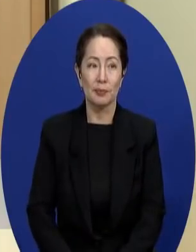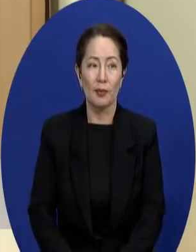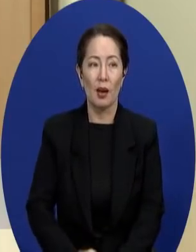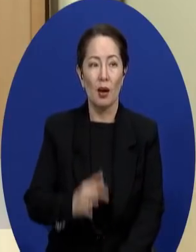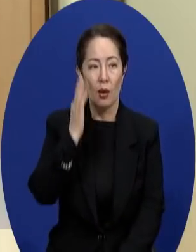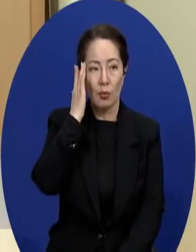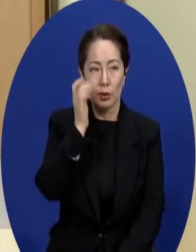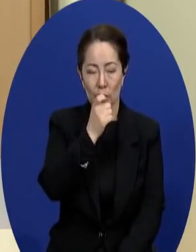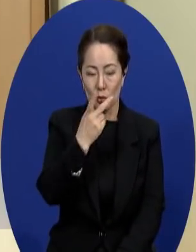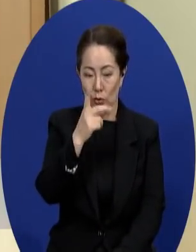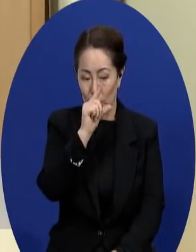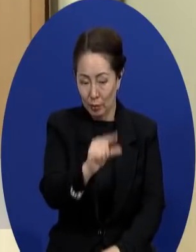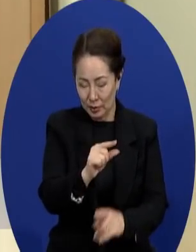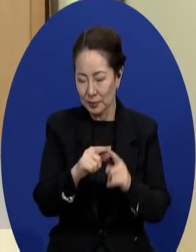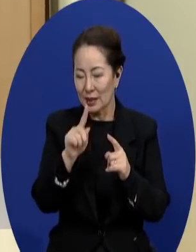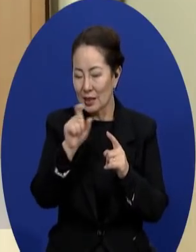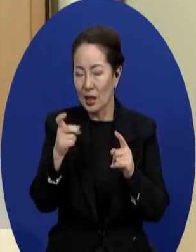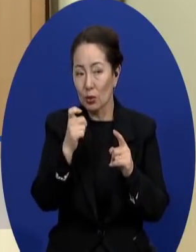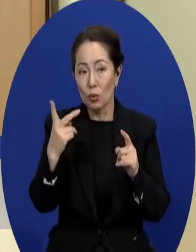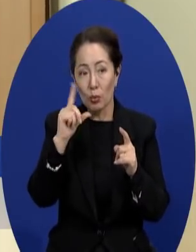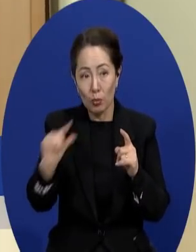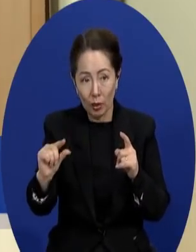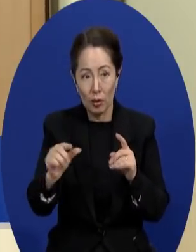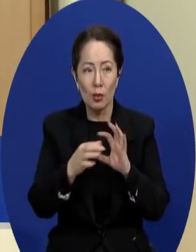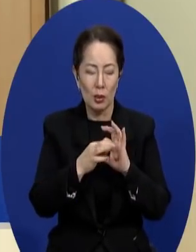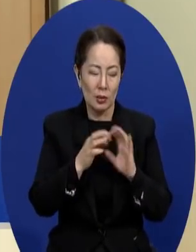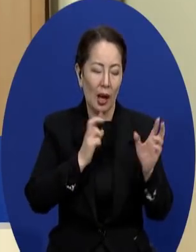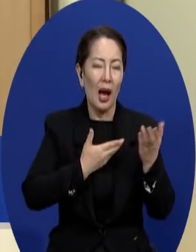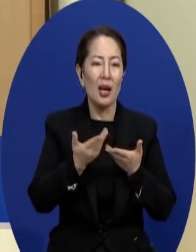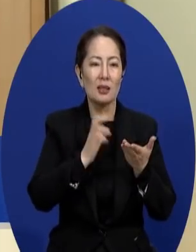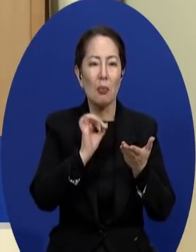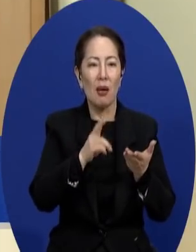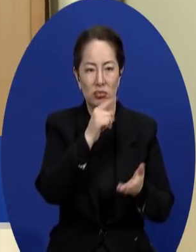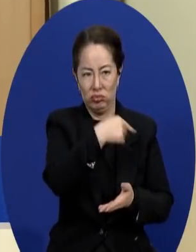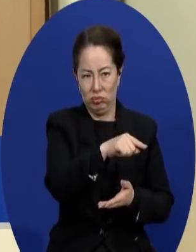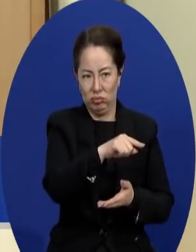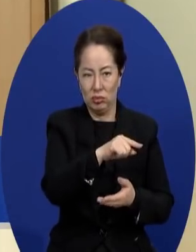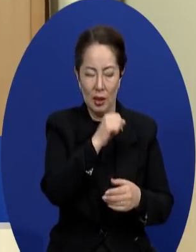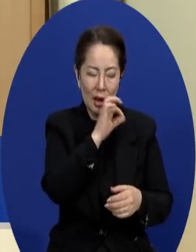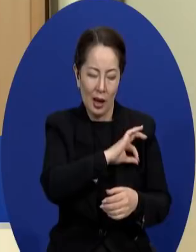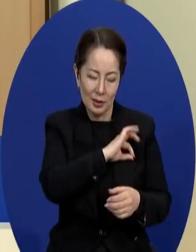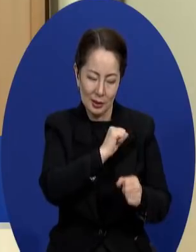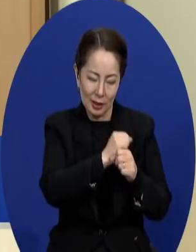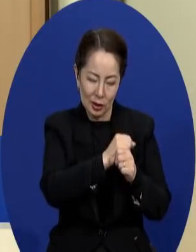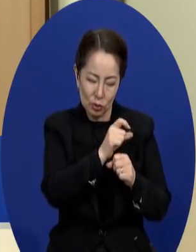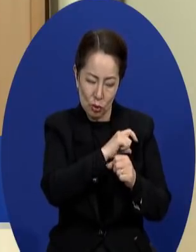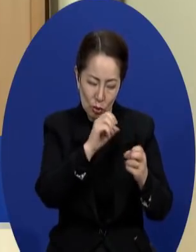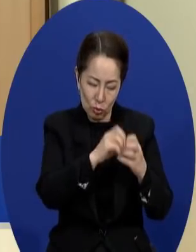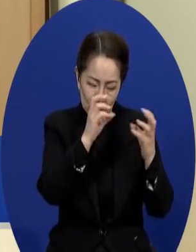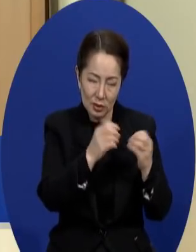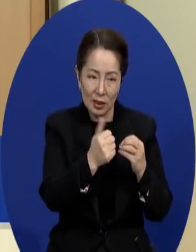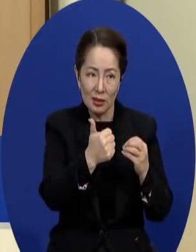хүү буураа зээлийн хүү буурж байгаа боловч энэ маань яг арилжааны банкуудын өөрсдийнх нь ашигт ажиллагаагаа хэр бүтээмжтэй болгосноор гарч